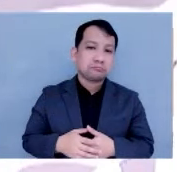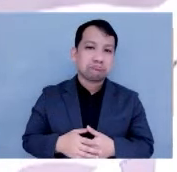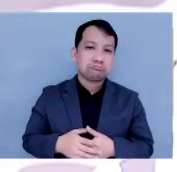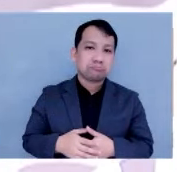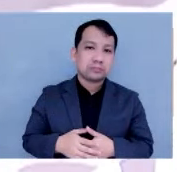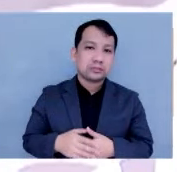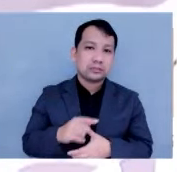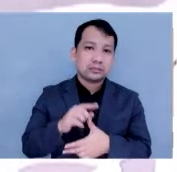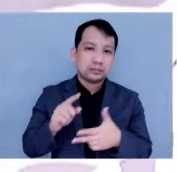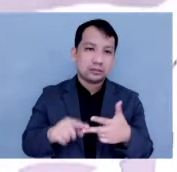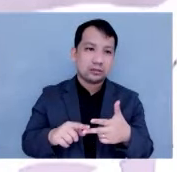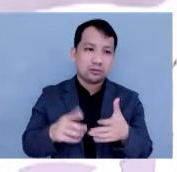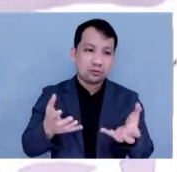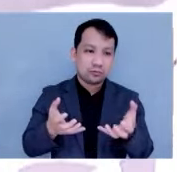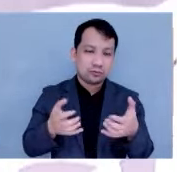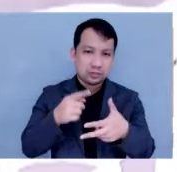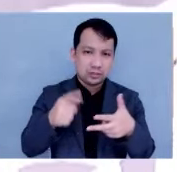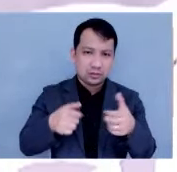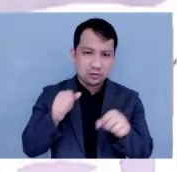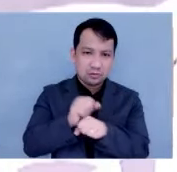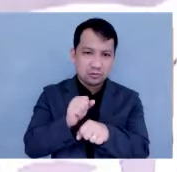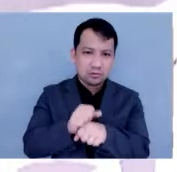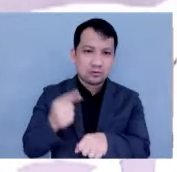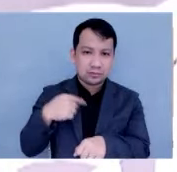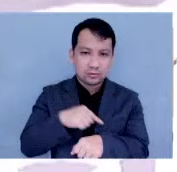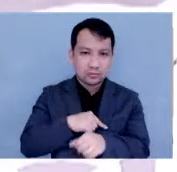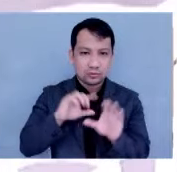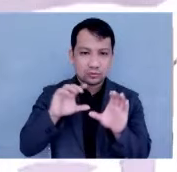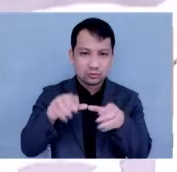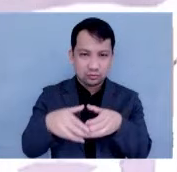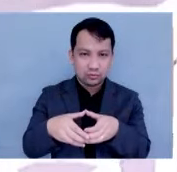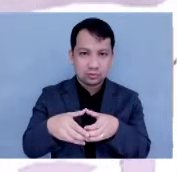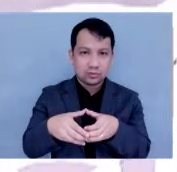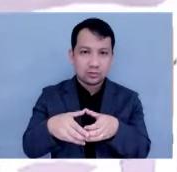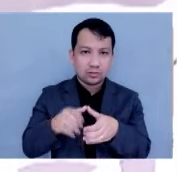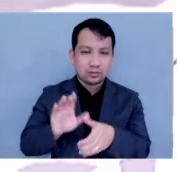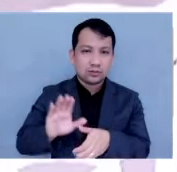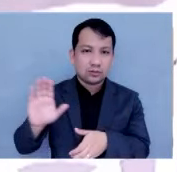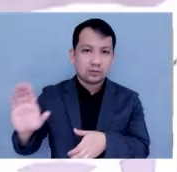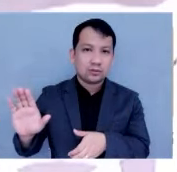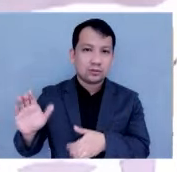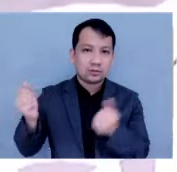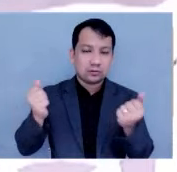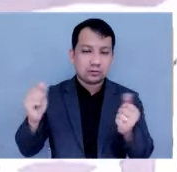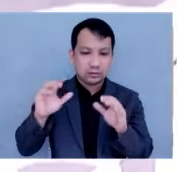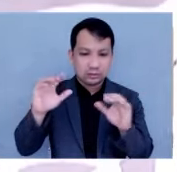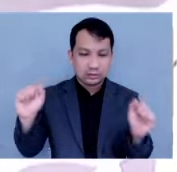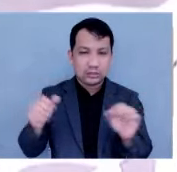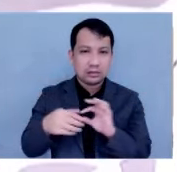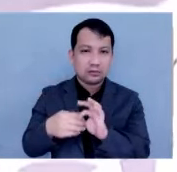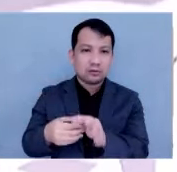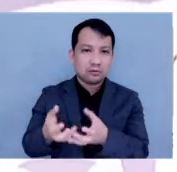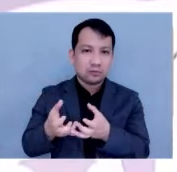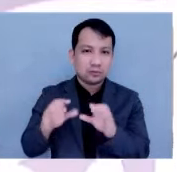That's what we will work on. Kami, yung grupo namin, of course, ang administrasyon at ang grupo